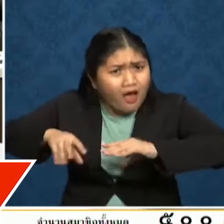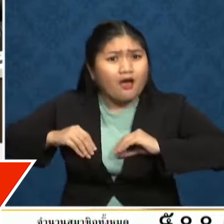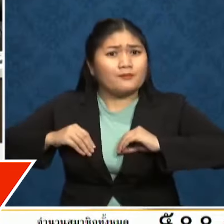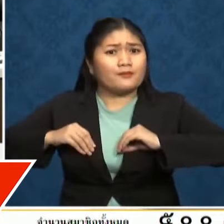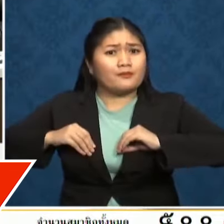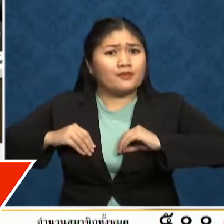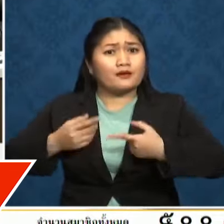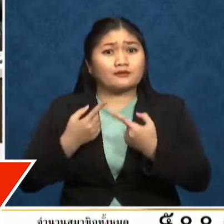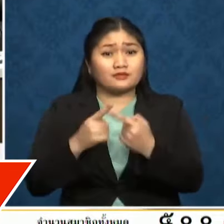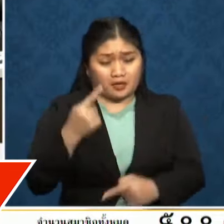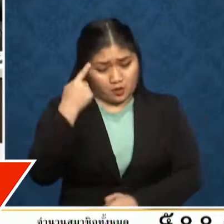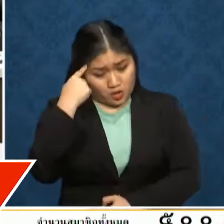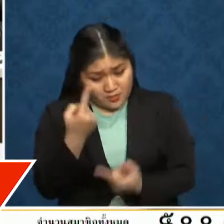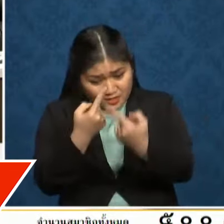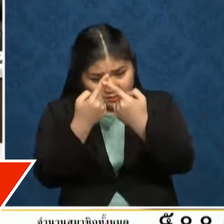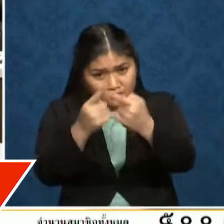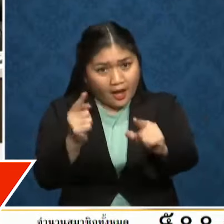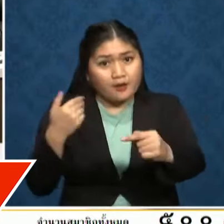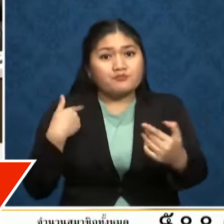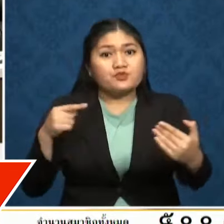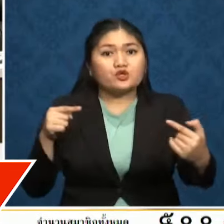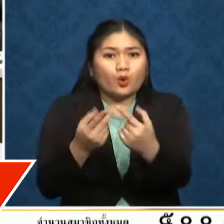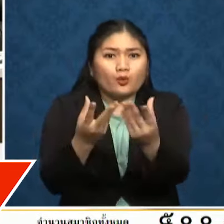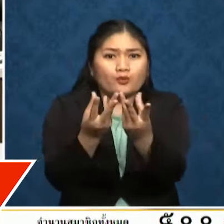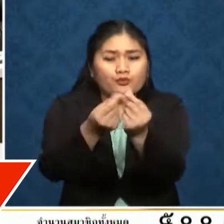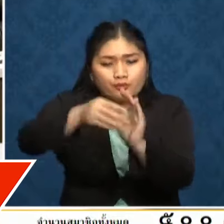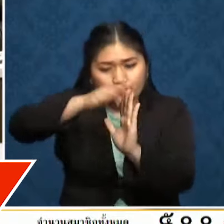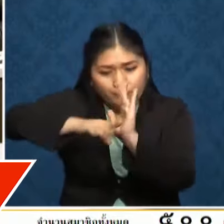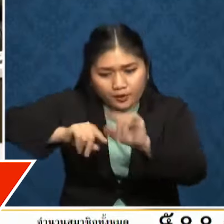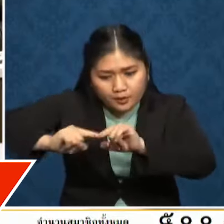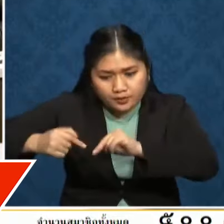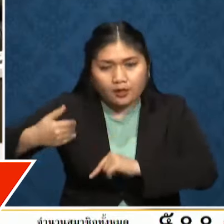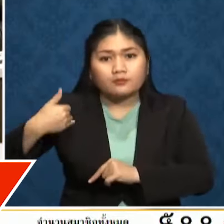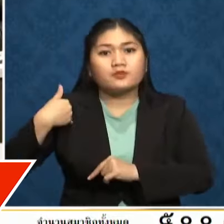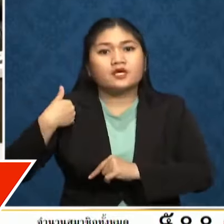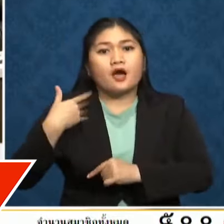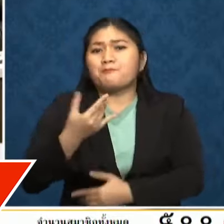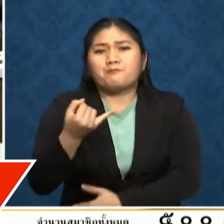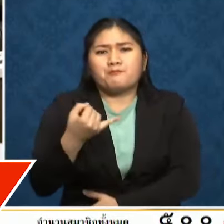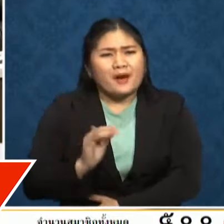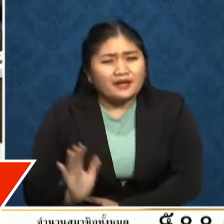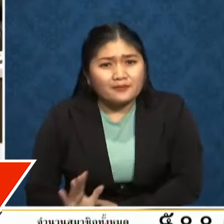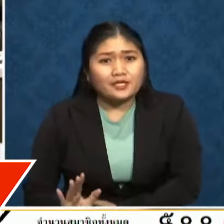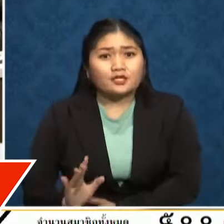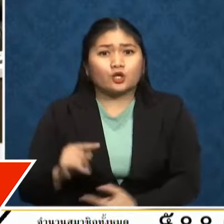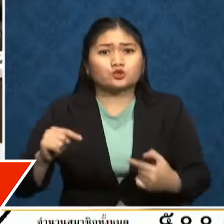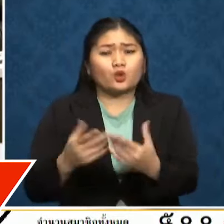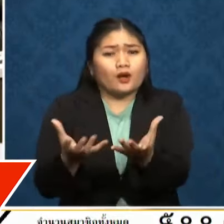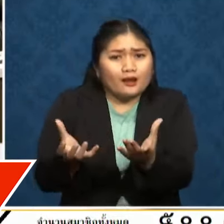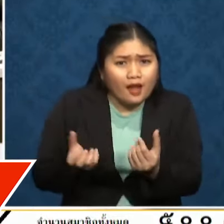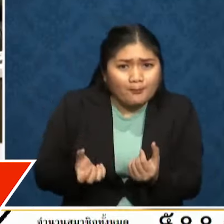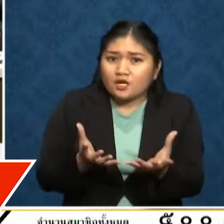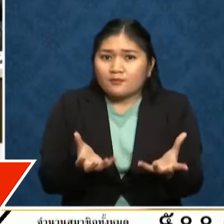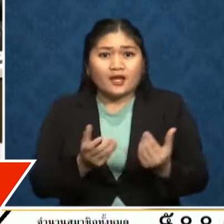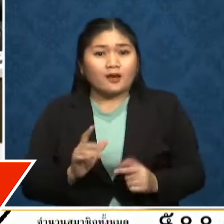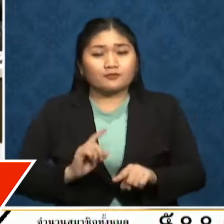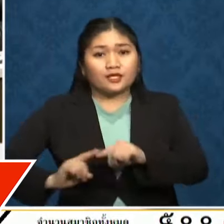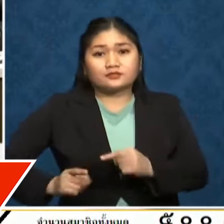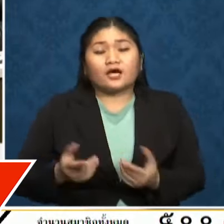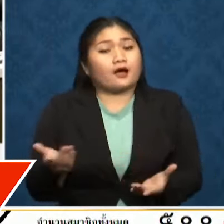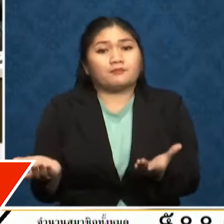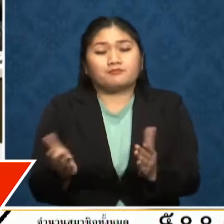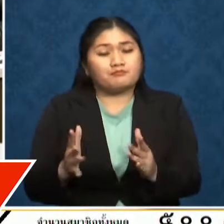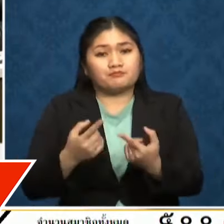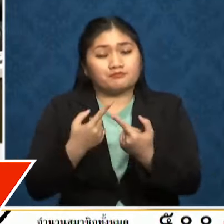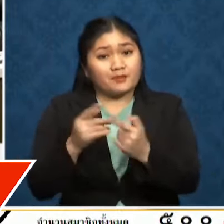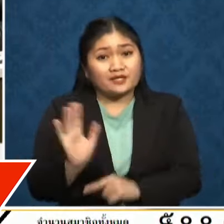อาจจะมีเห็นความแตกต่างกัในเชิงรายเอียดซึ่งไม่ได้ผิดไปจากการรับหรอไม่รับหรักการกฎหมายฉบ